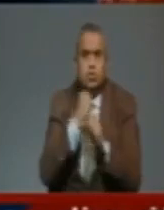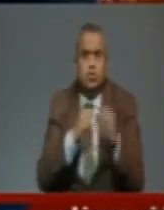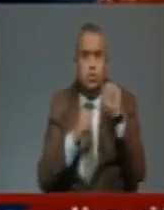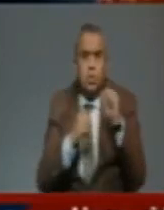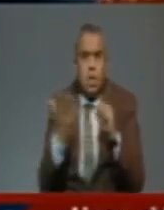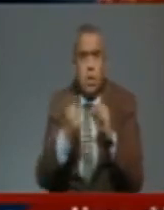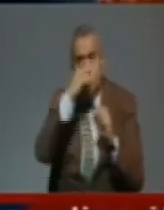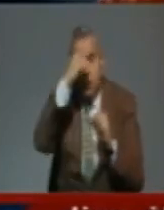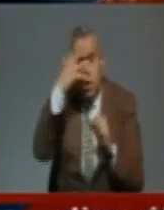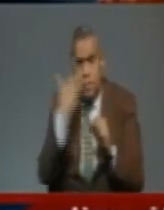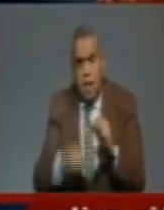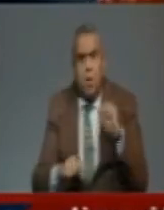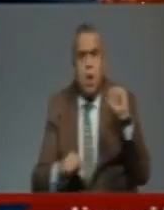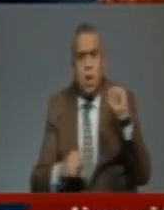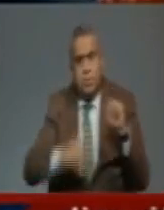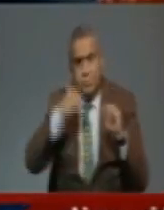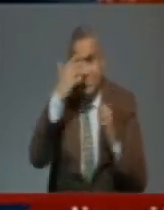ولاولادكم ومستقبل يليق